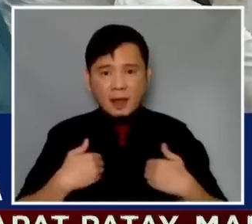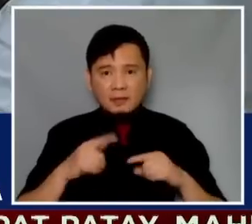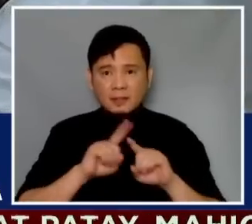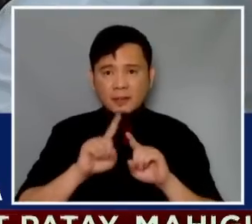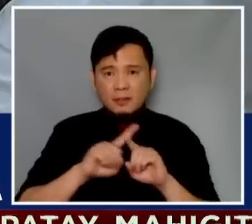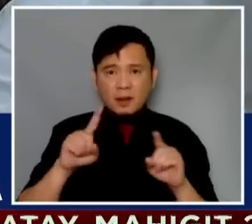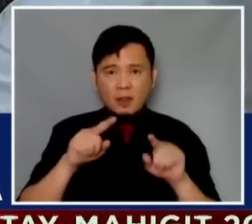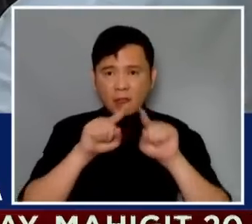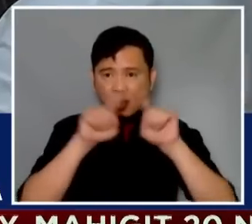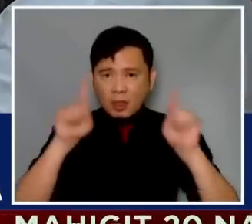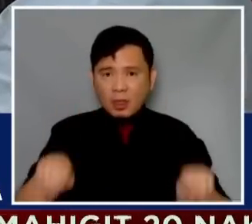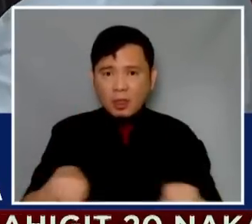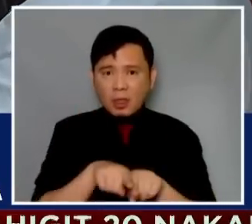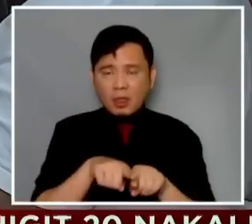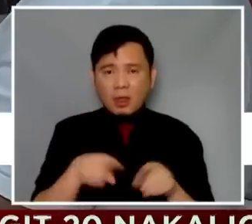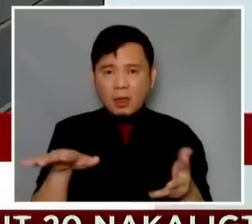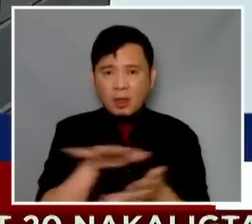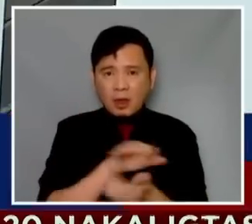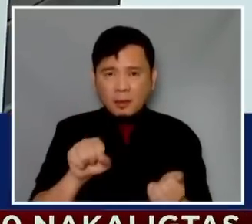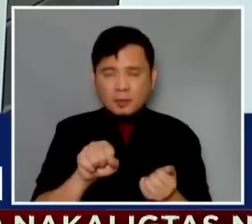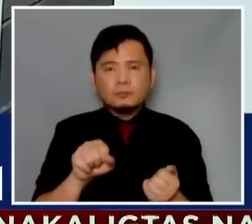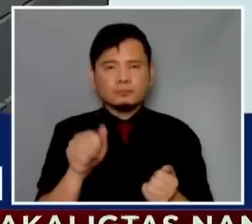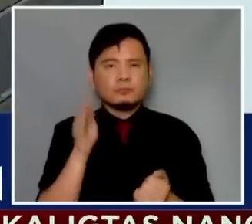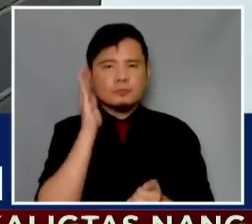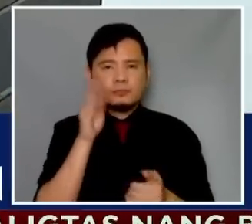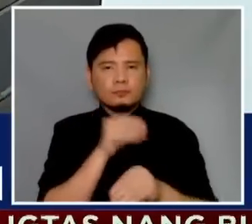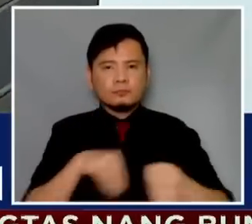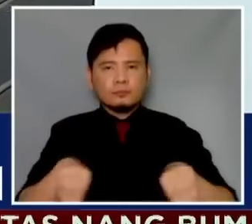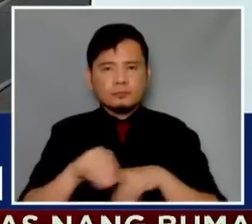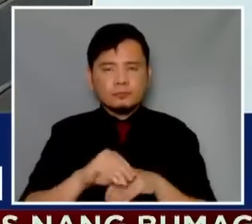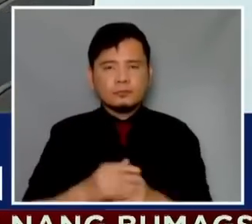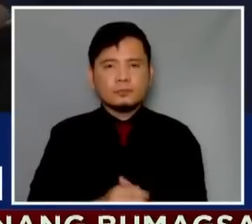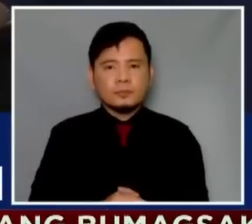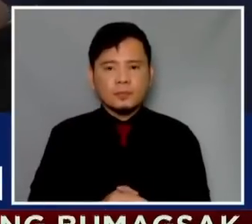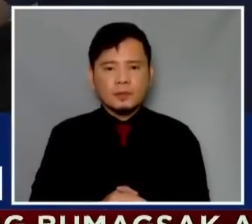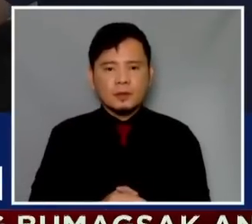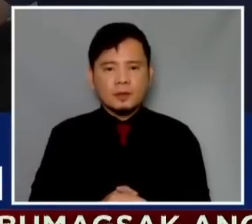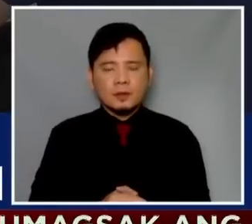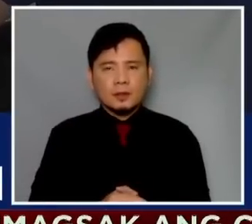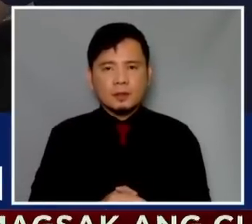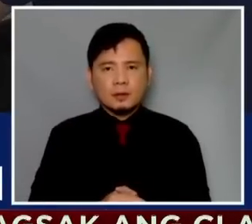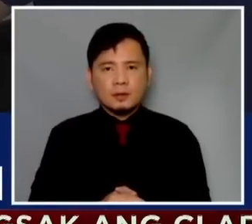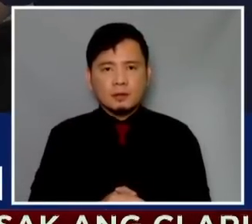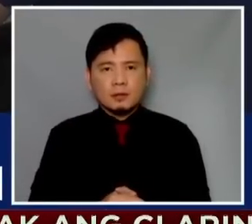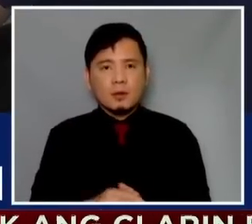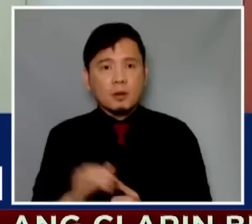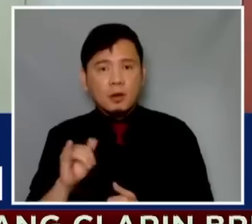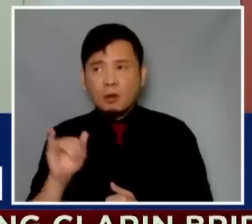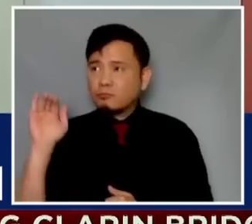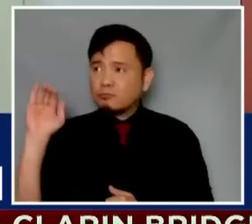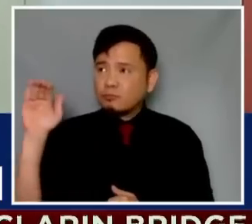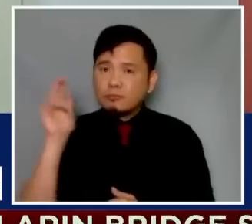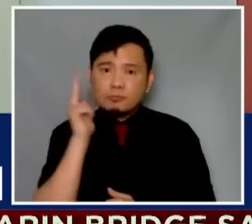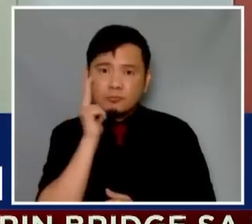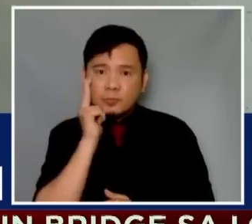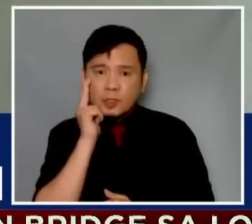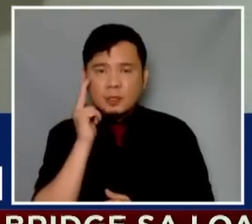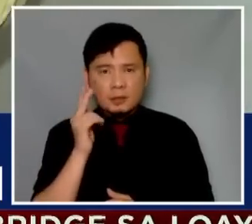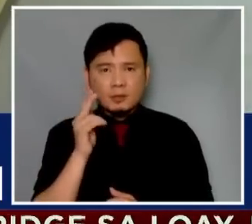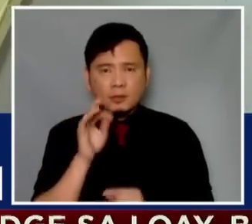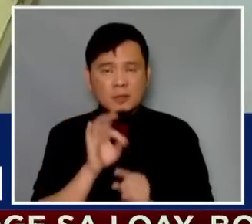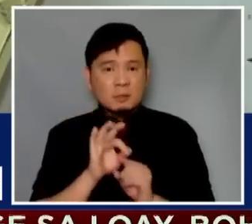ballots. Nirekomenda na rin ng COMELEC sa Pangulo na ideklarang special non-working holiday ang araw ng halalan. RG